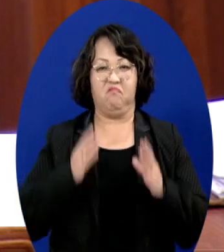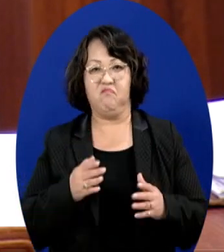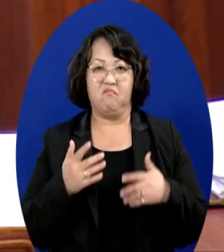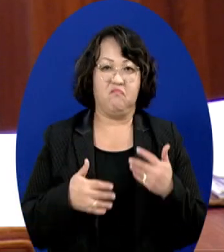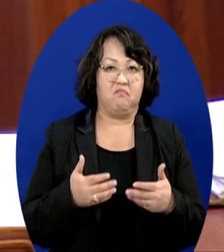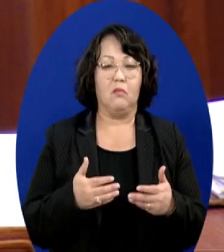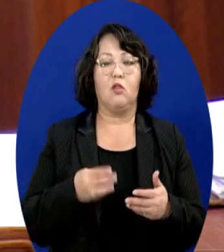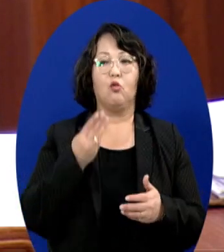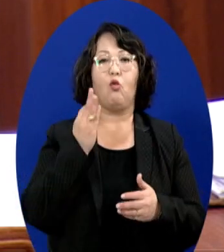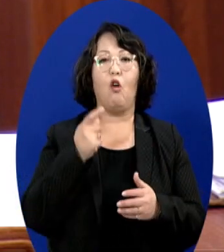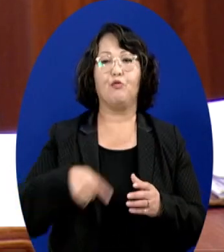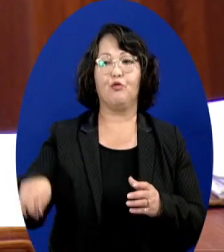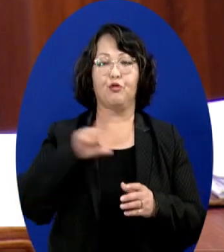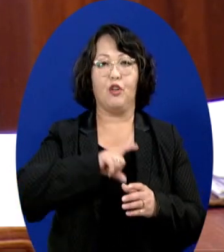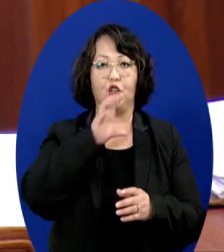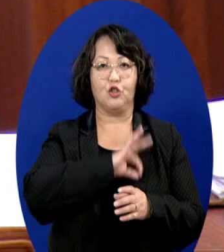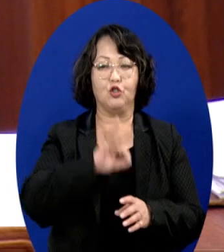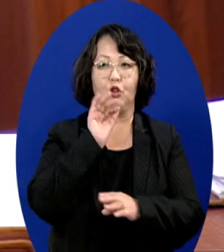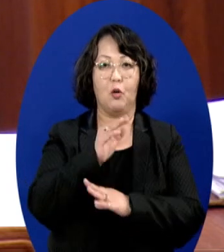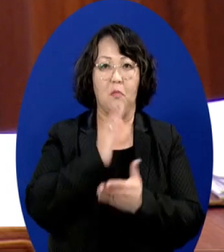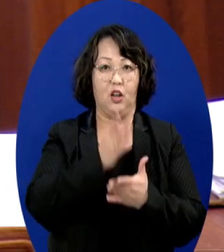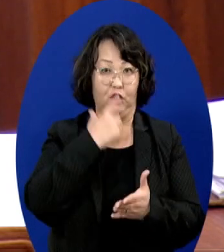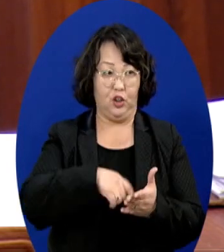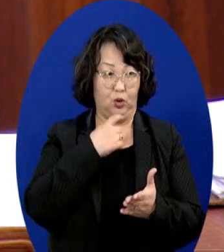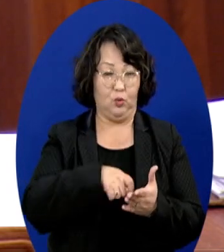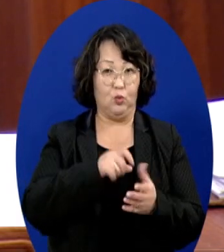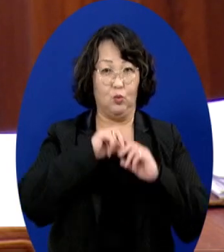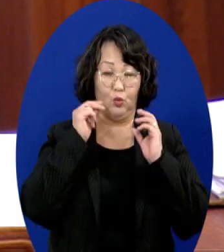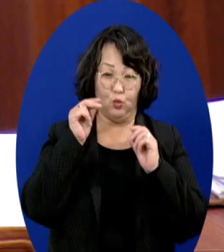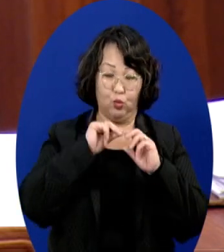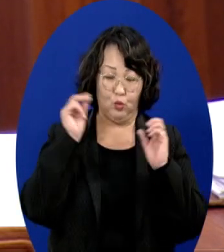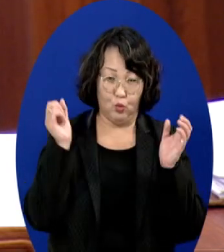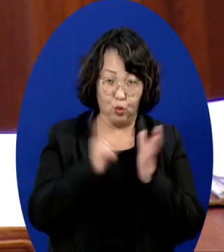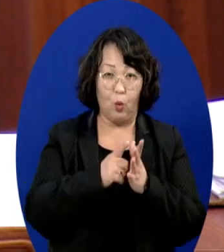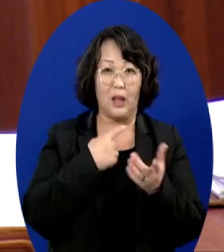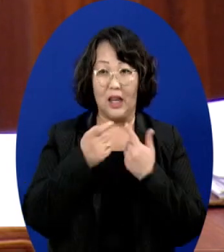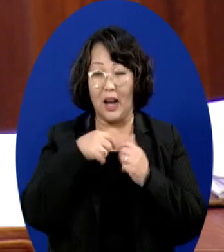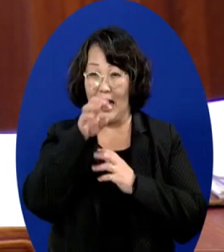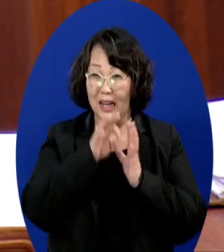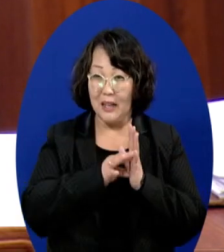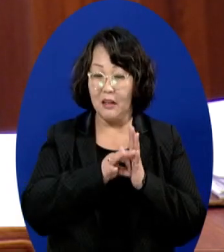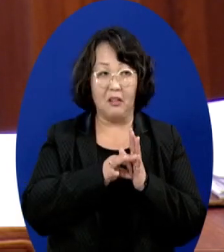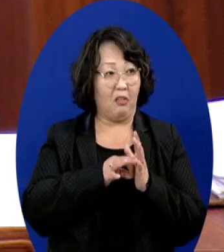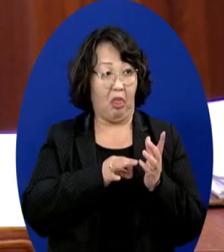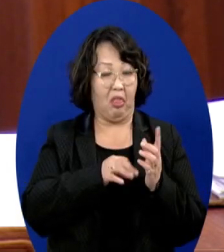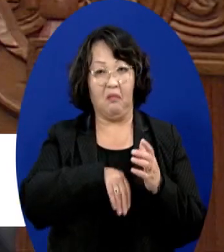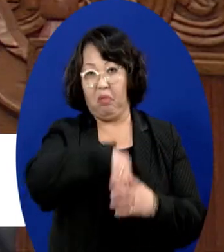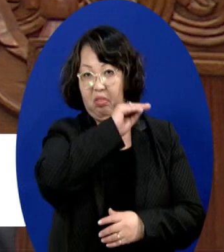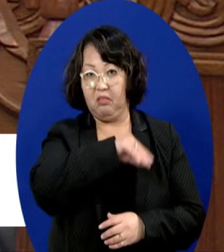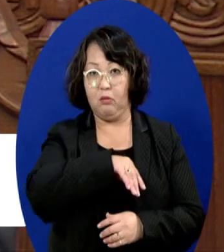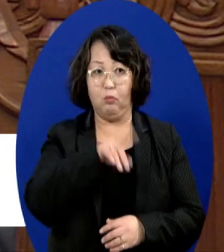тойргийн эрх ашгийг төлөөлж байгаа гишүүн тэр чухал хилцэж байгаа асуудлаас бол одоо оролцох эрхийг асууж огт